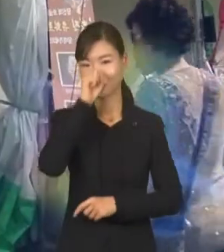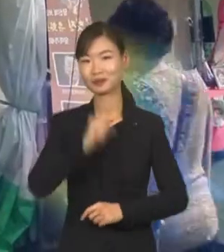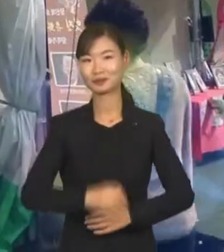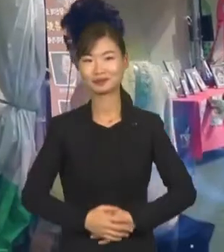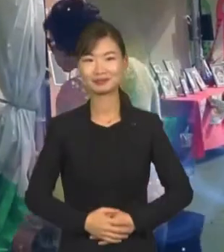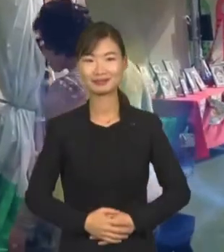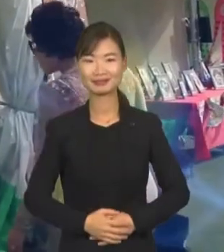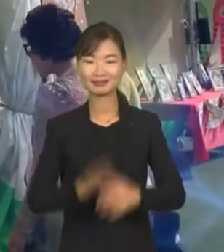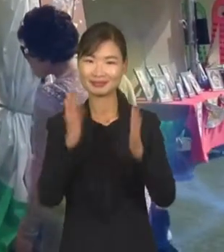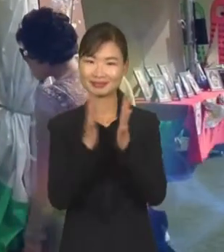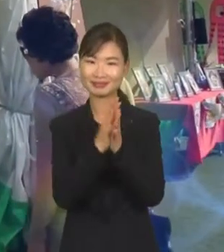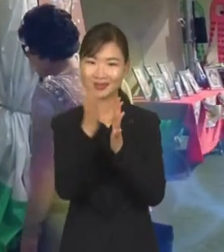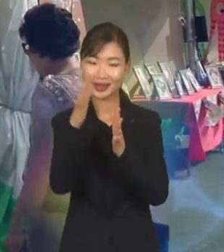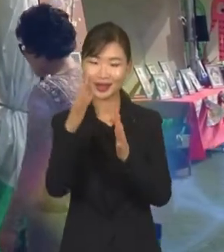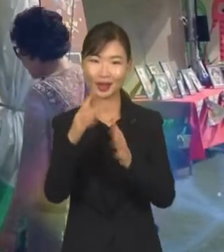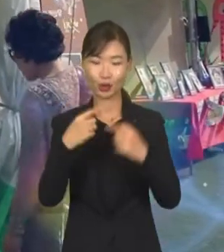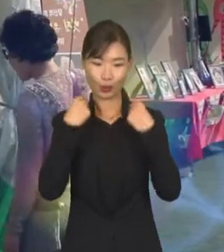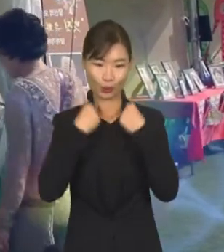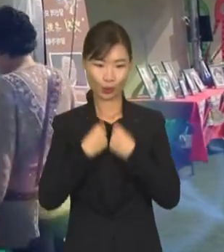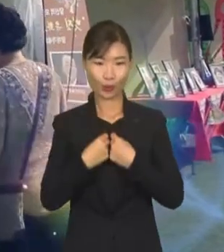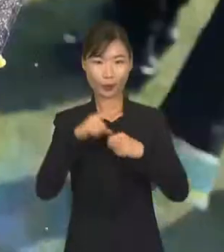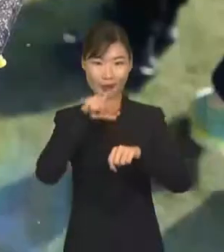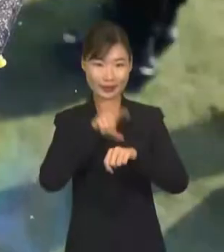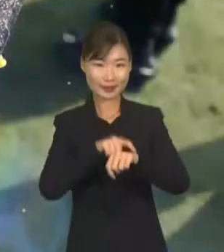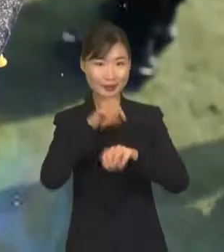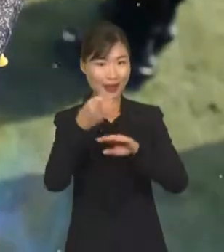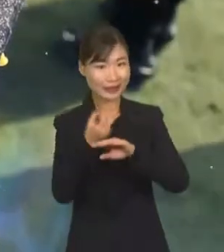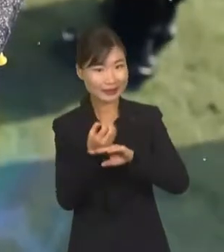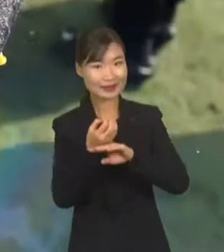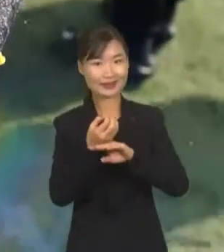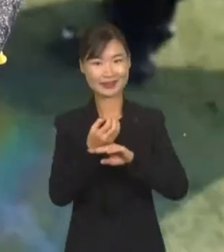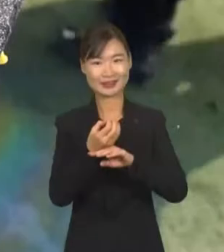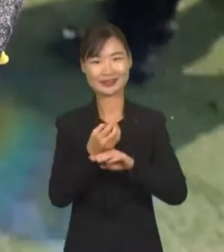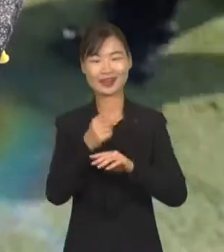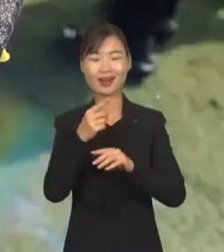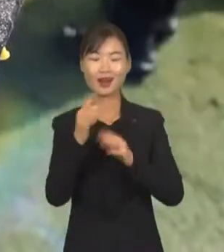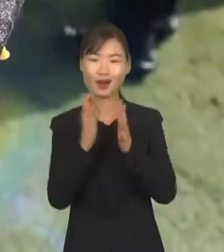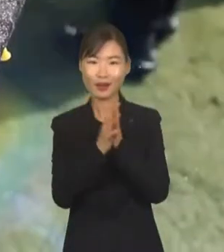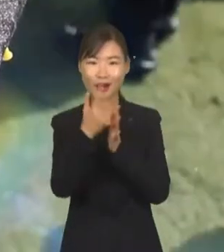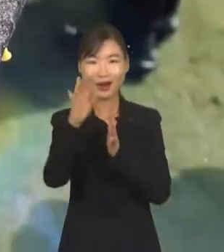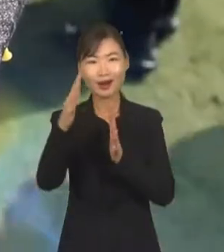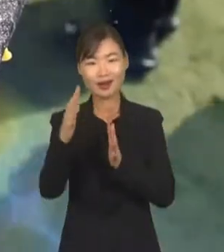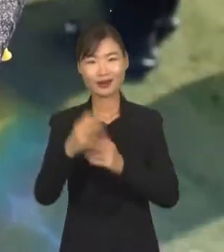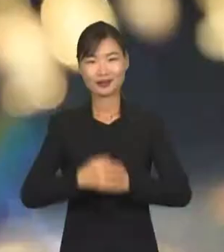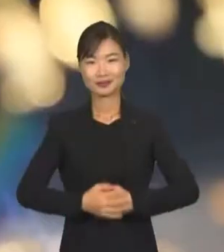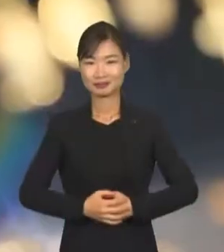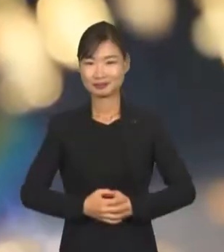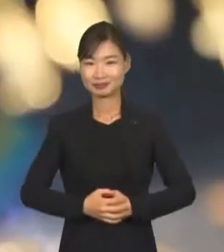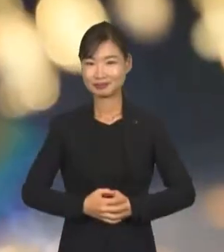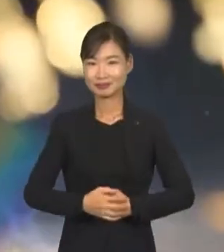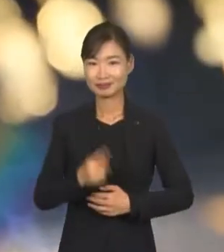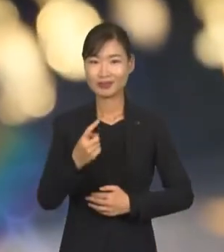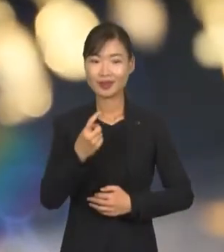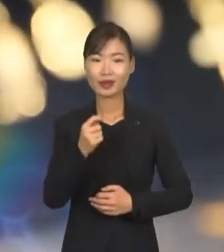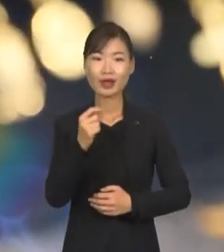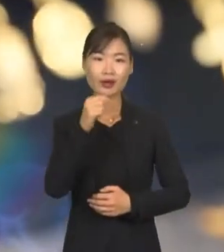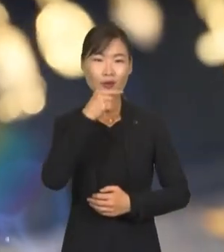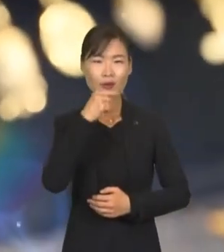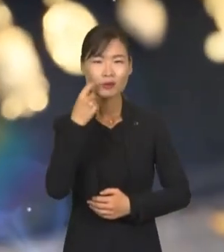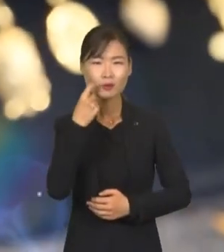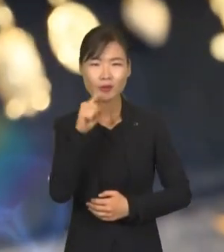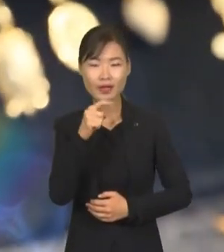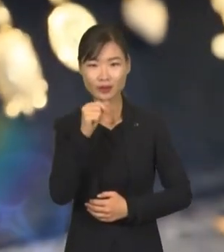반짝반짝 빛나는 악세서리. 여자라면 한 번쯤은 악세서리 앞에 멈춰서게 되죠. 황동으로